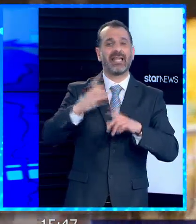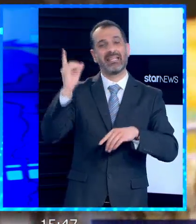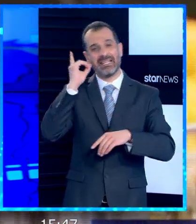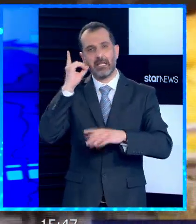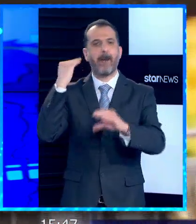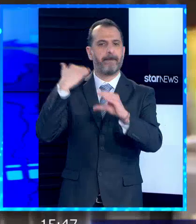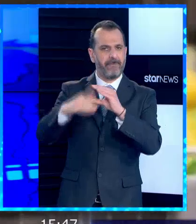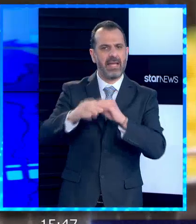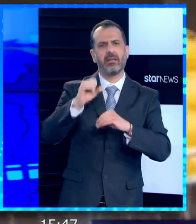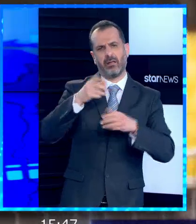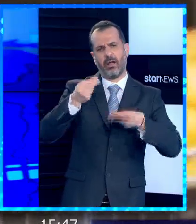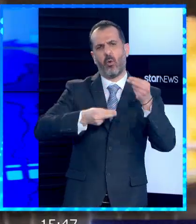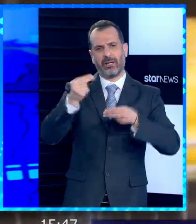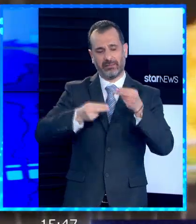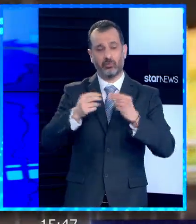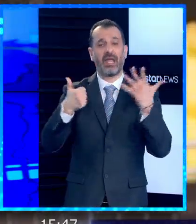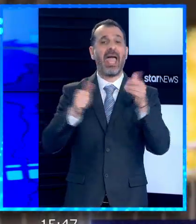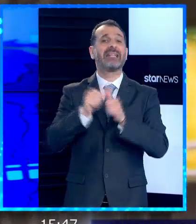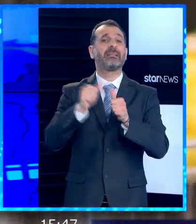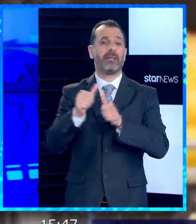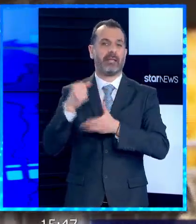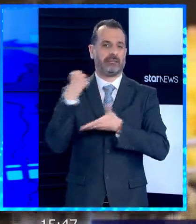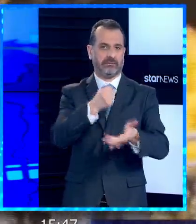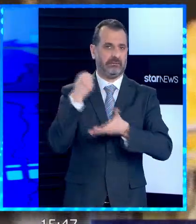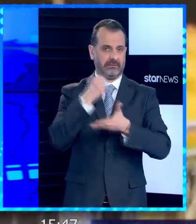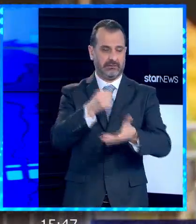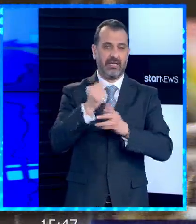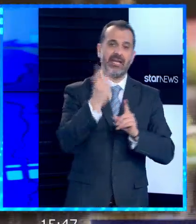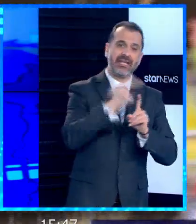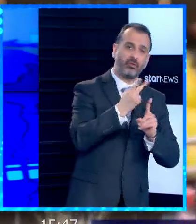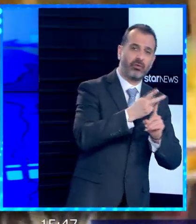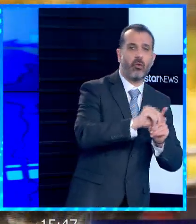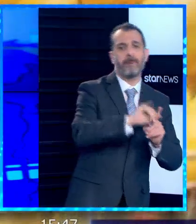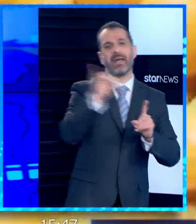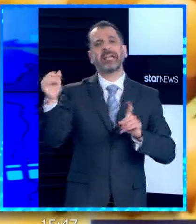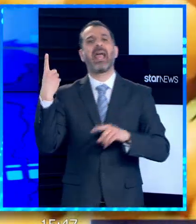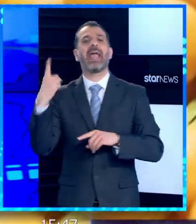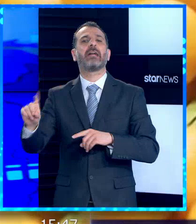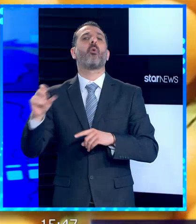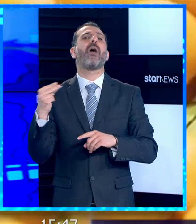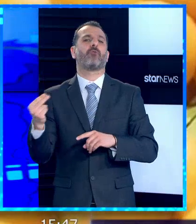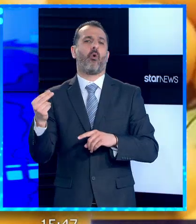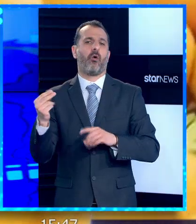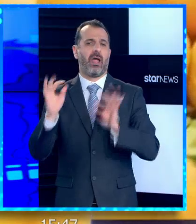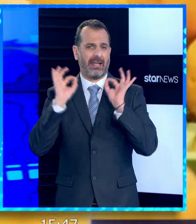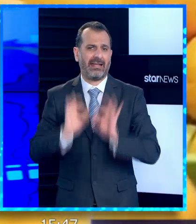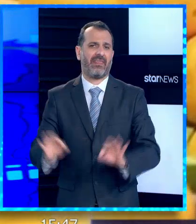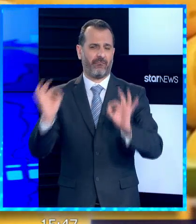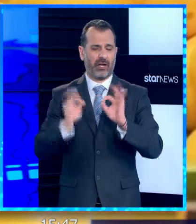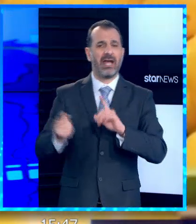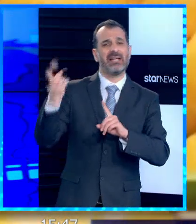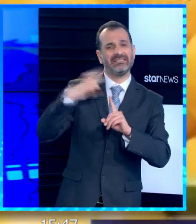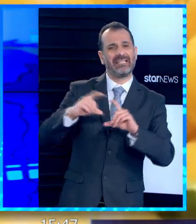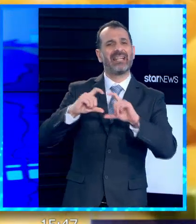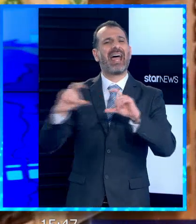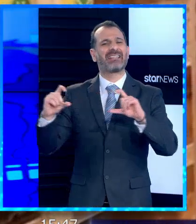και το IBAN. Η επιδότηση είναι εξάμηνη, ξεκινάει από τα 22 και φτάνει έως τα 100 ευρώ και με την κατάθεση σε ψηφιακή κάρτα